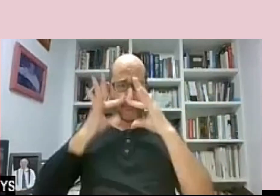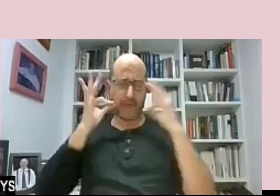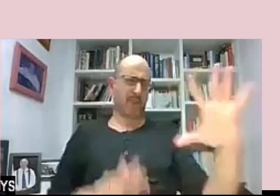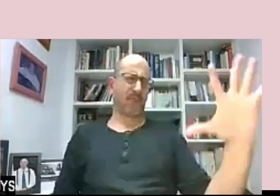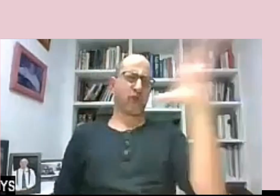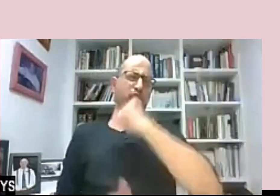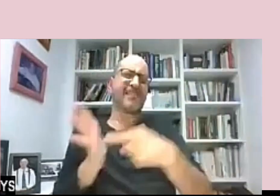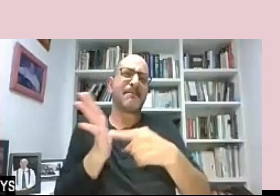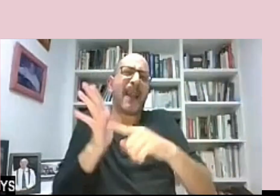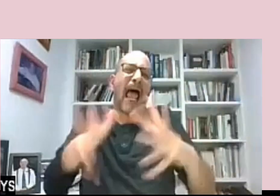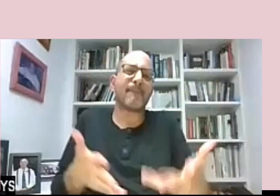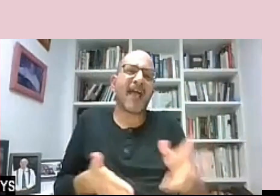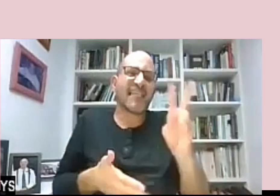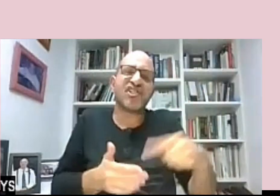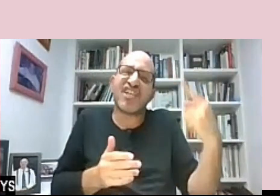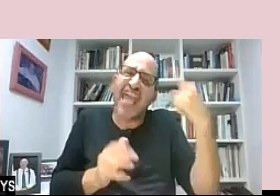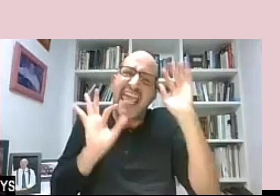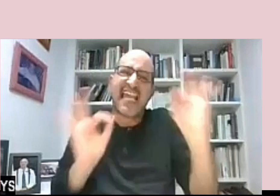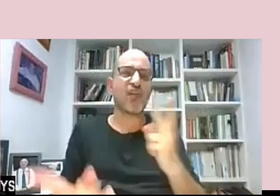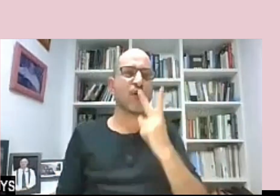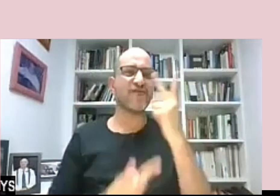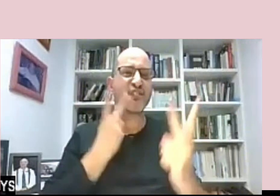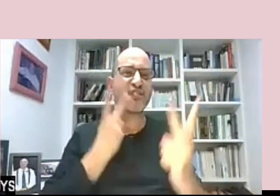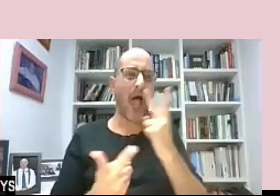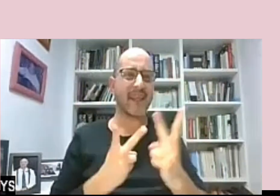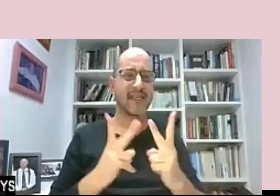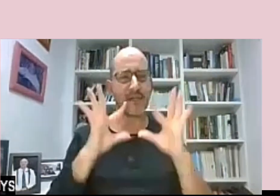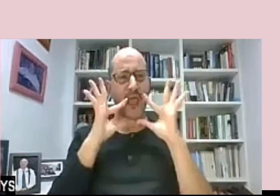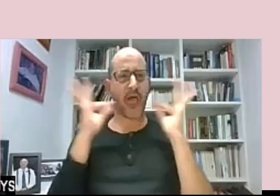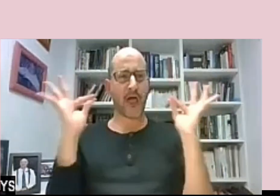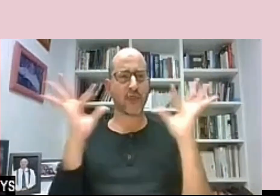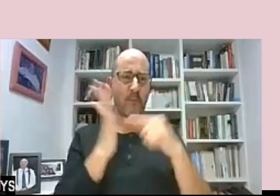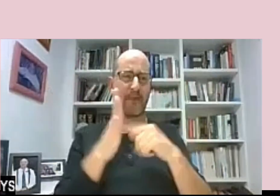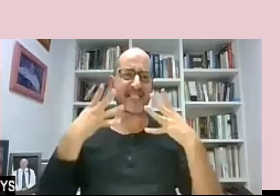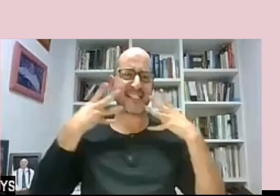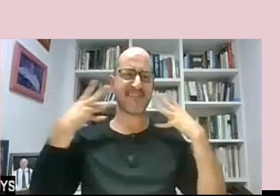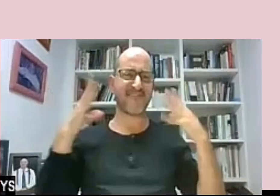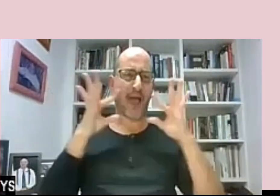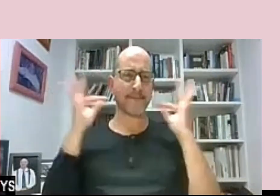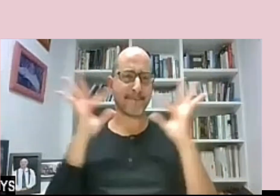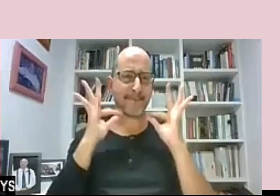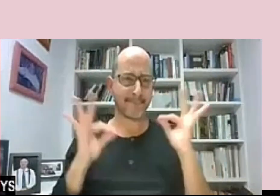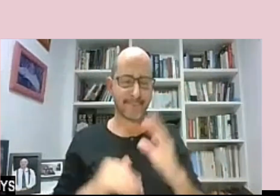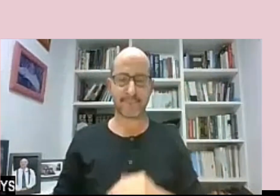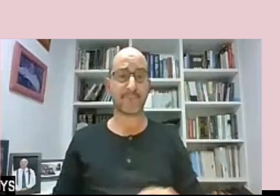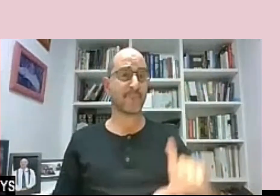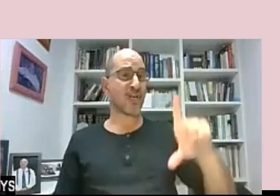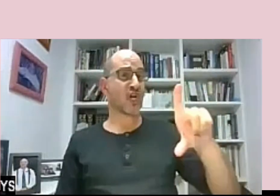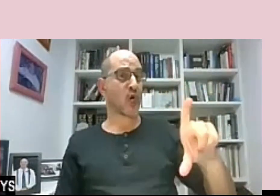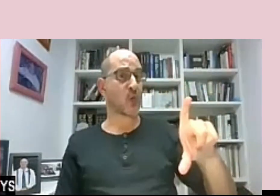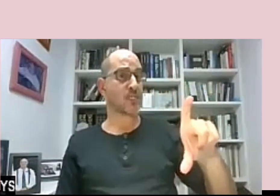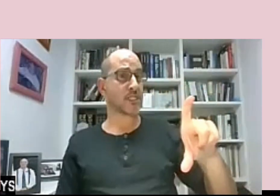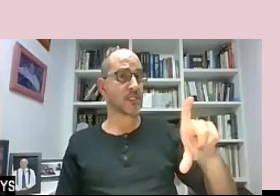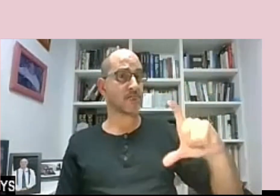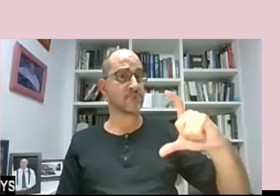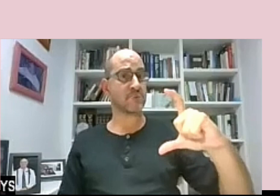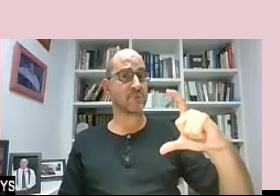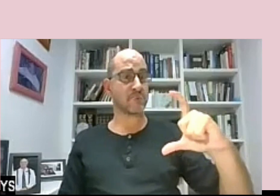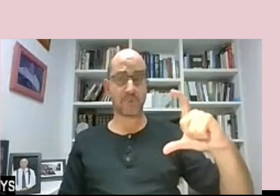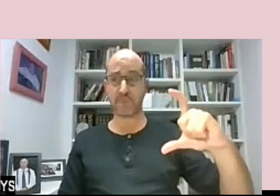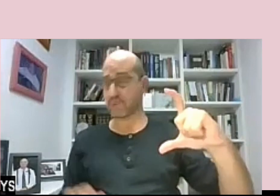כשאני מסמן, ישר מבינים שזה זה, בגלל שיש איזה היגיון ויזואלי גם, חתול. בגלל השפם של החתול.